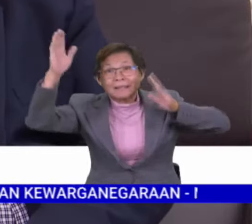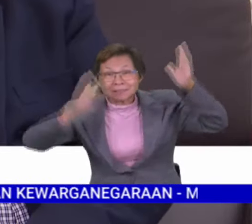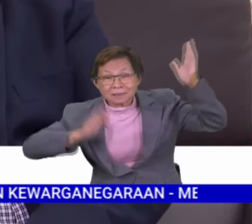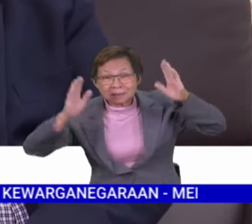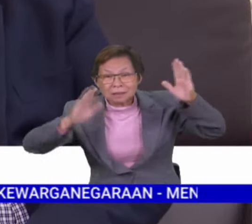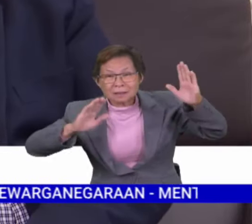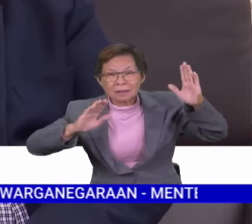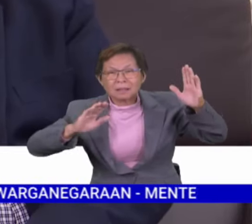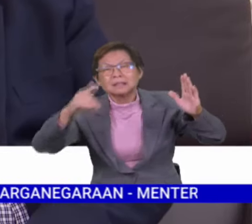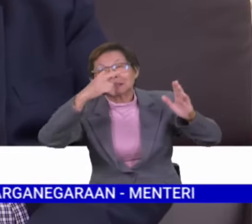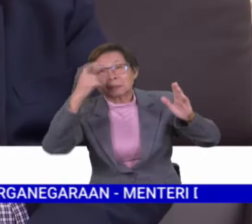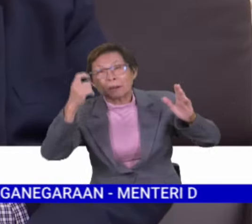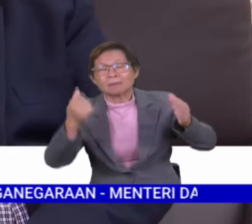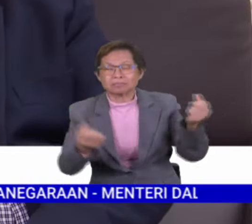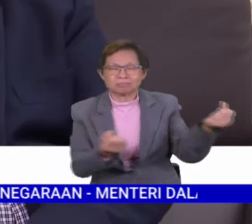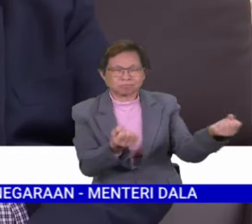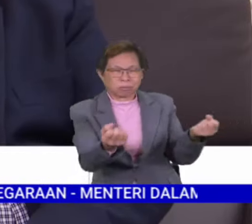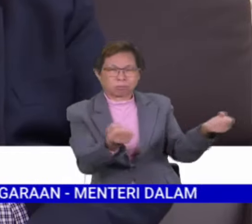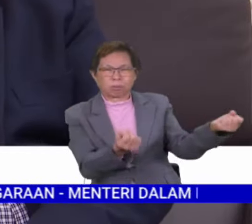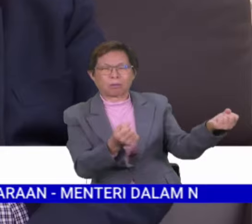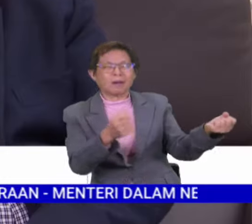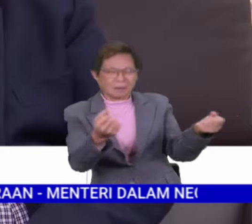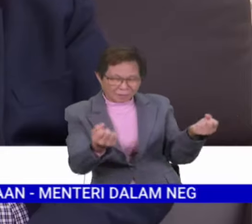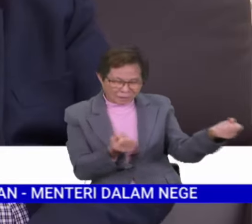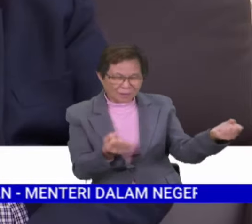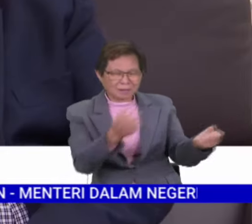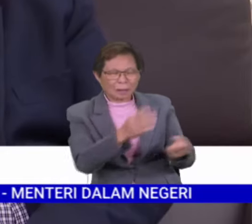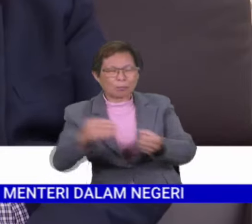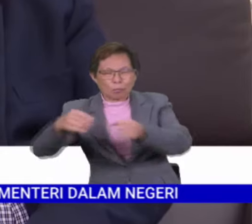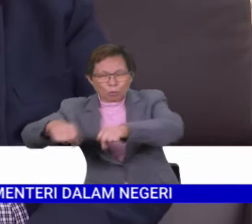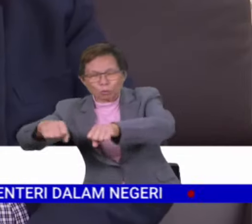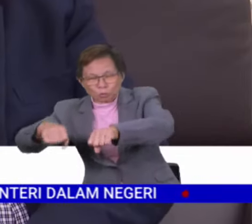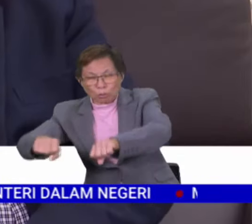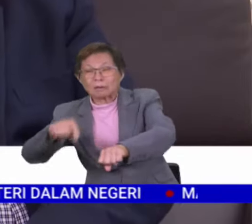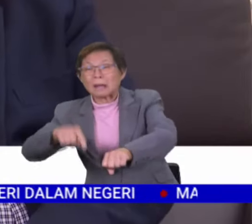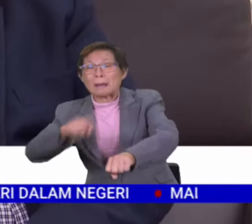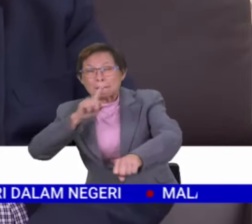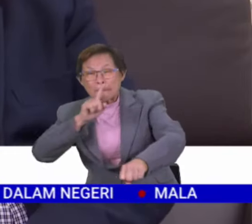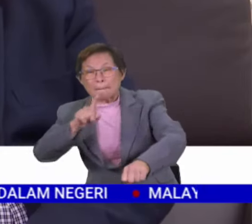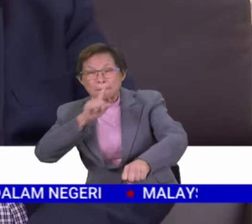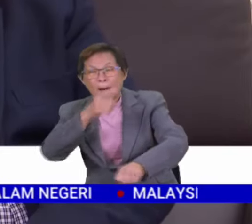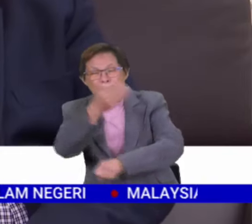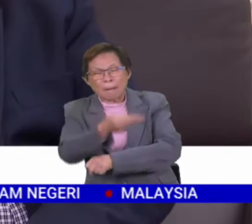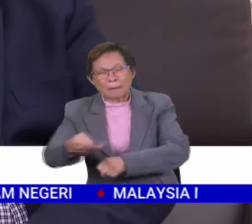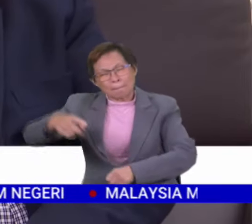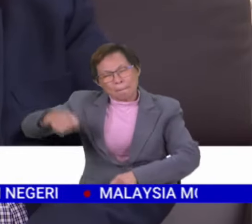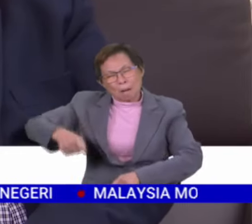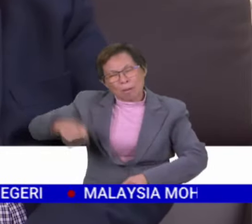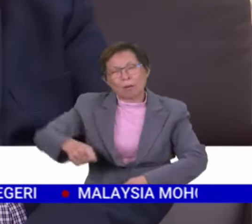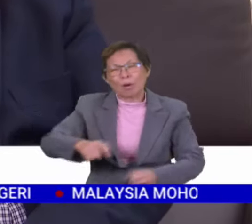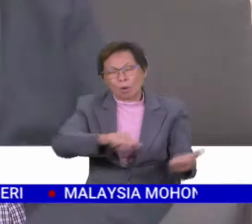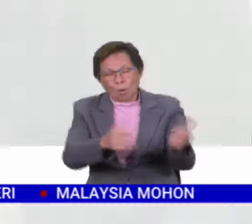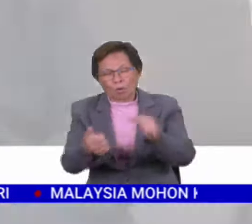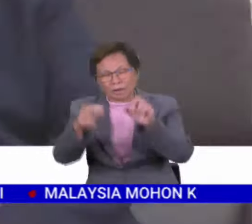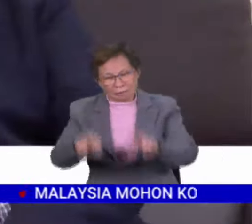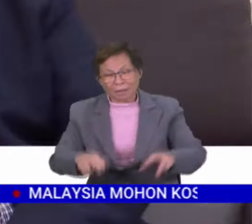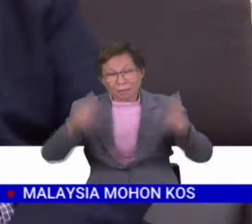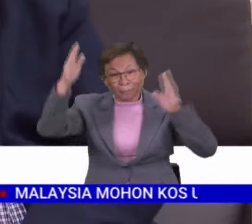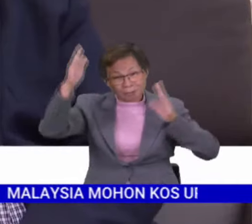kepada disebabkan kenderaan tu, kereta dan motosikal ni memang dah jadi barang keperluan oleh rakyat